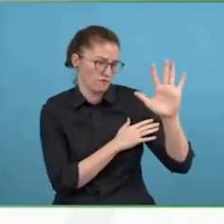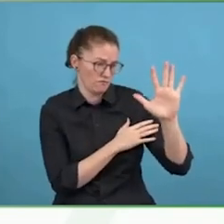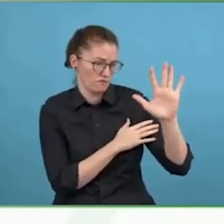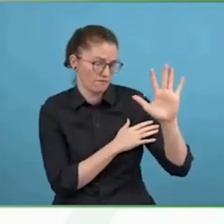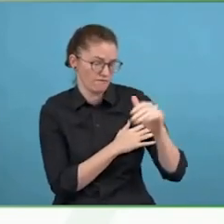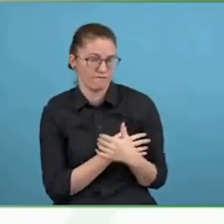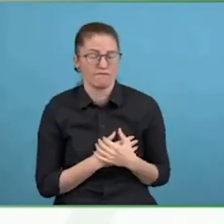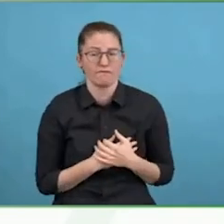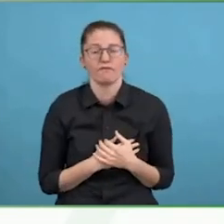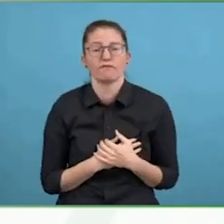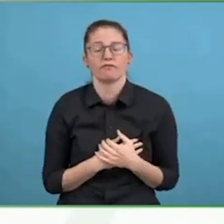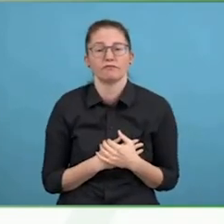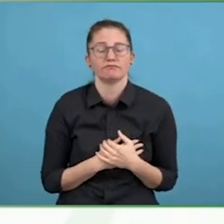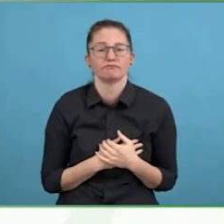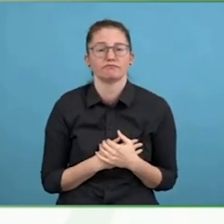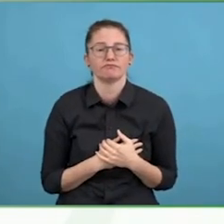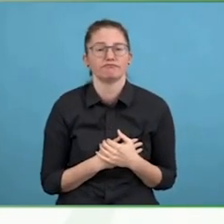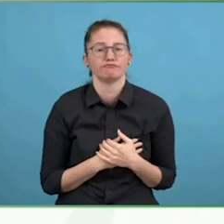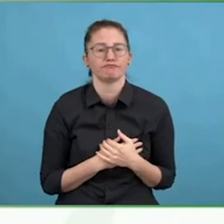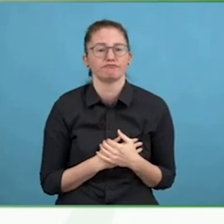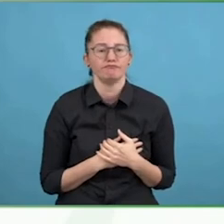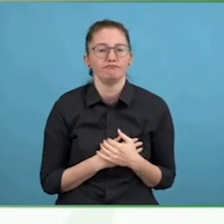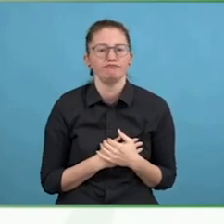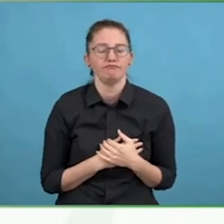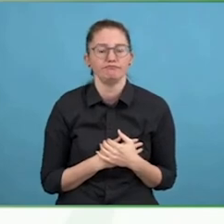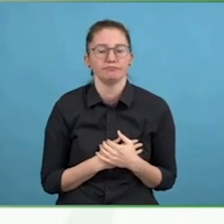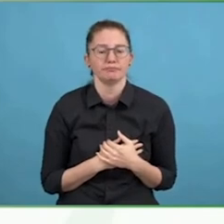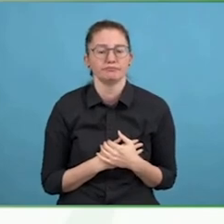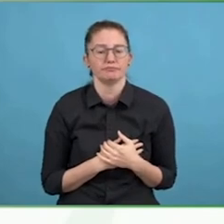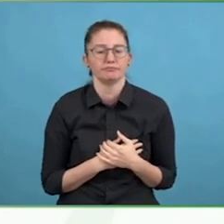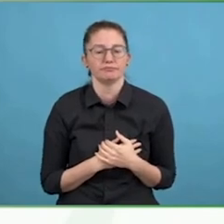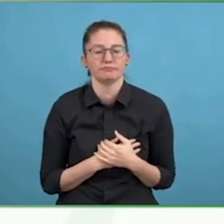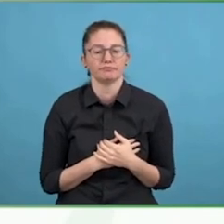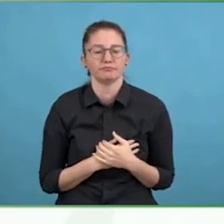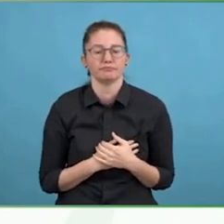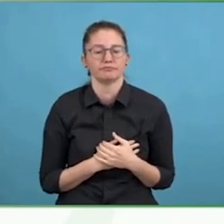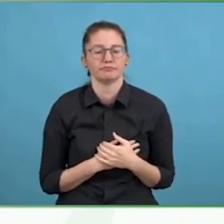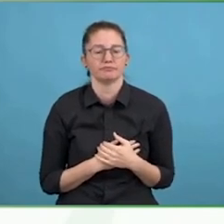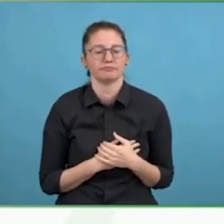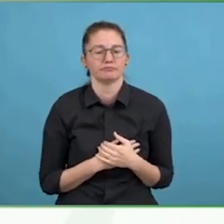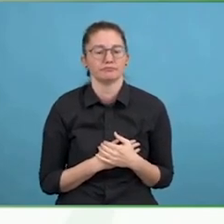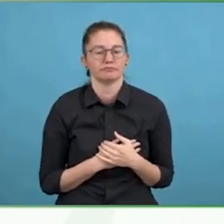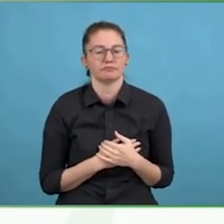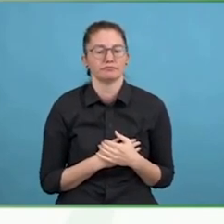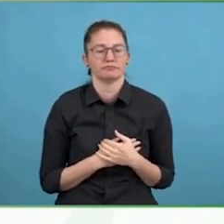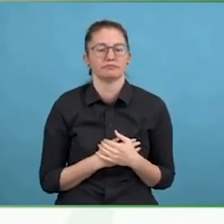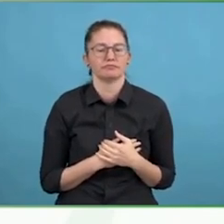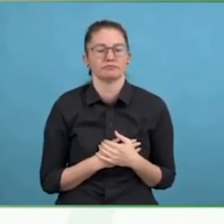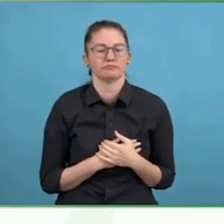کردن شرط محیطی. They are focused on